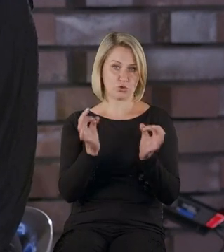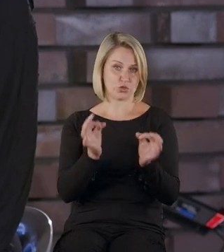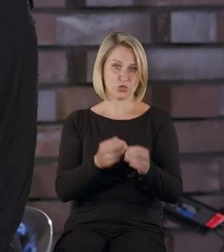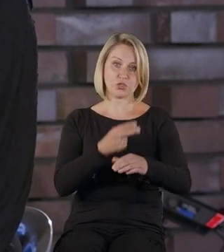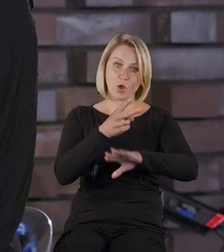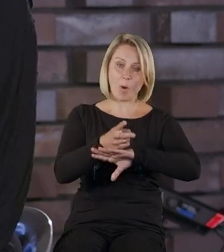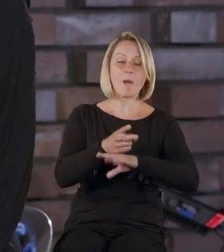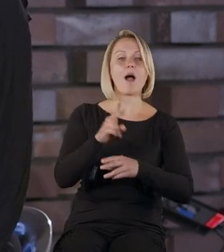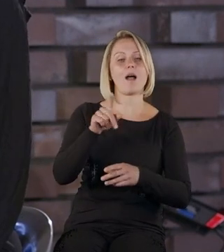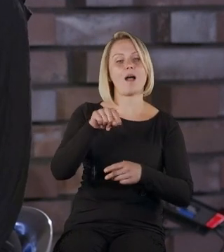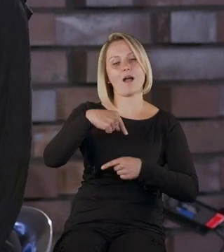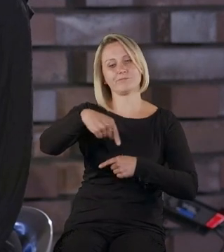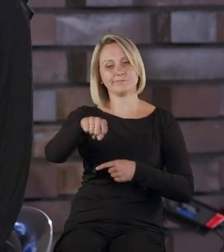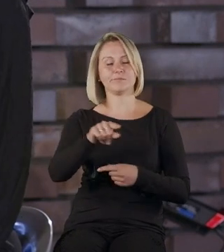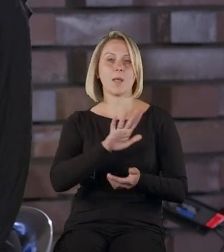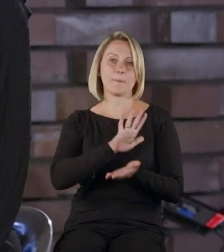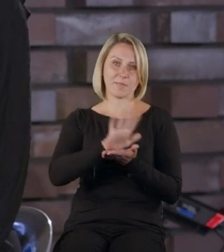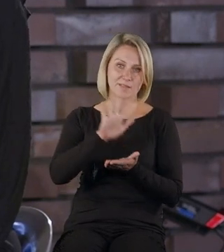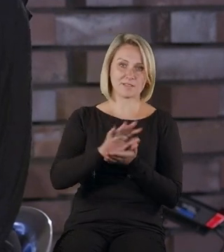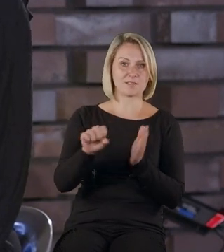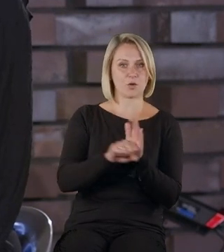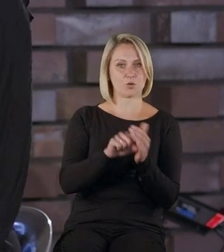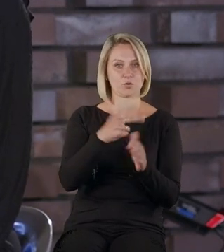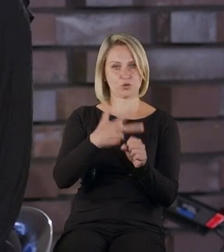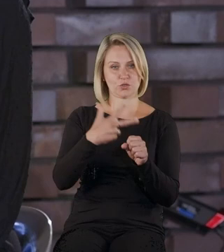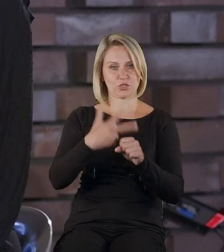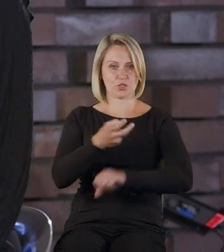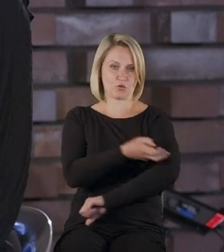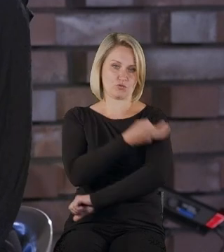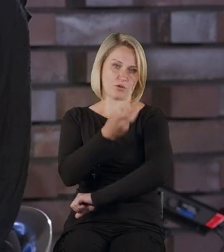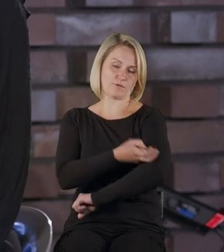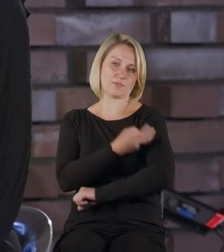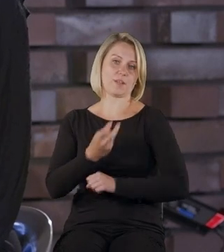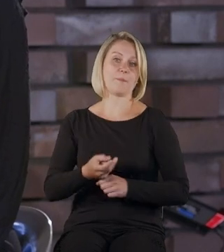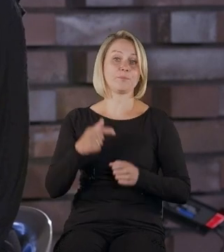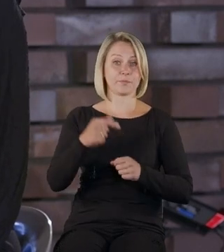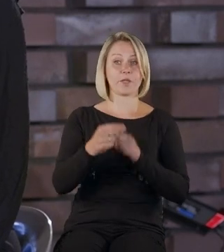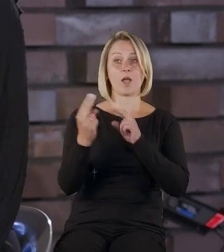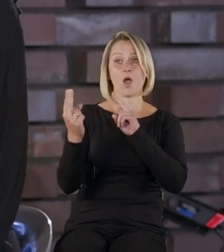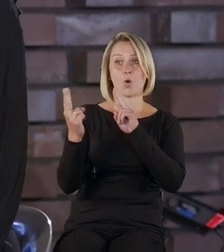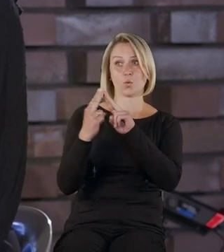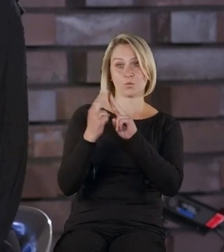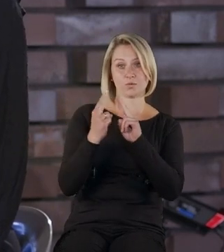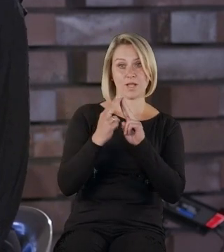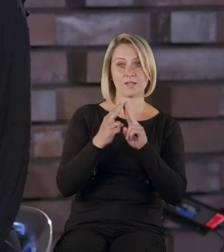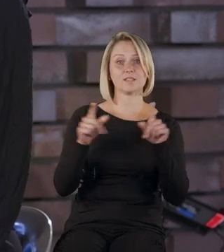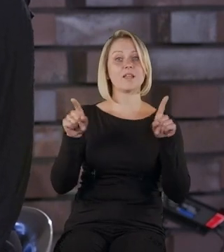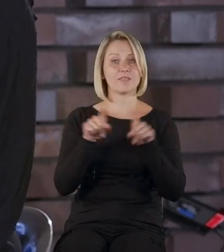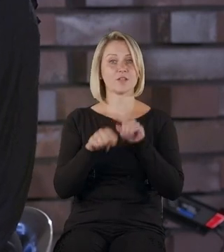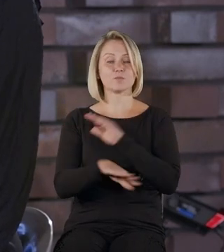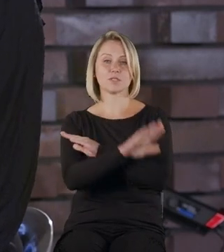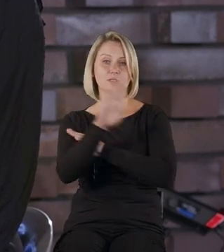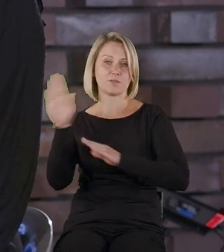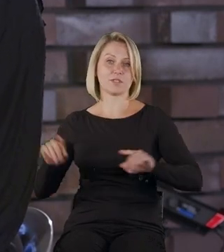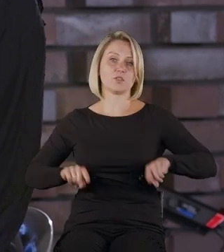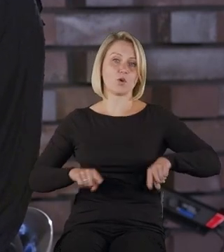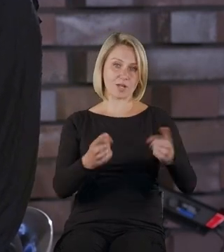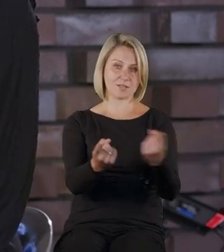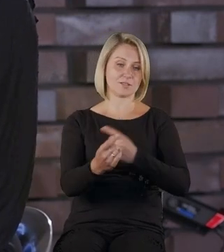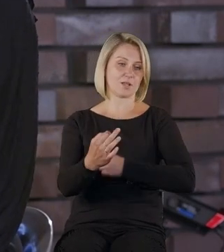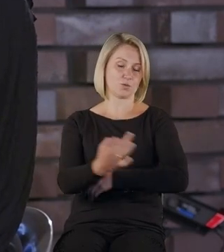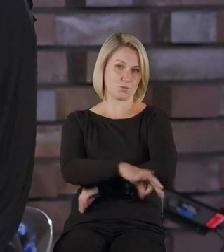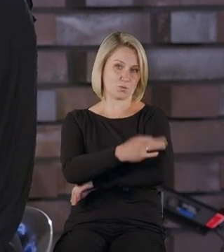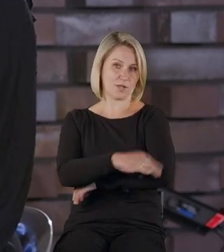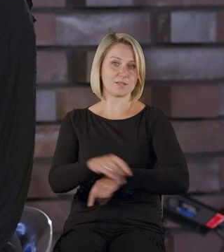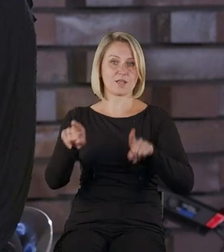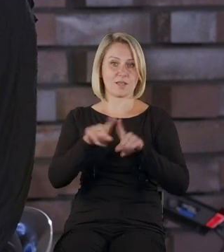a pozostałe w terminach od 15 do 30 czerwca bieżącego roku. Konsultacje poprowadzą także przedstawiciele organizacji studenckich,